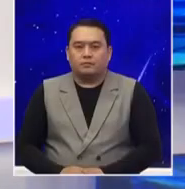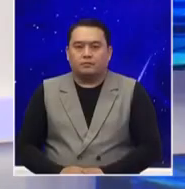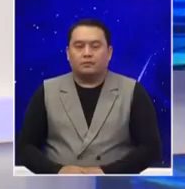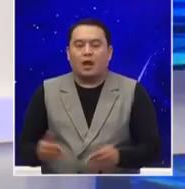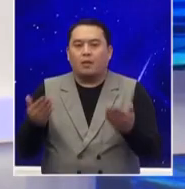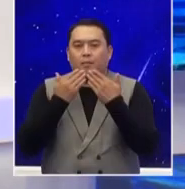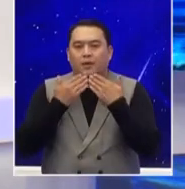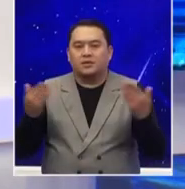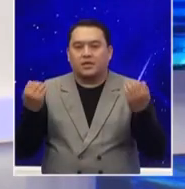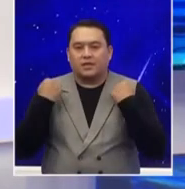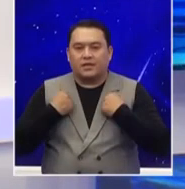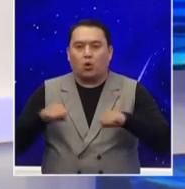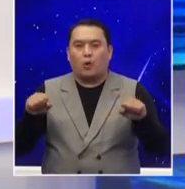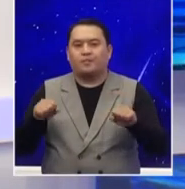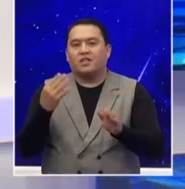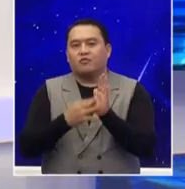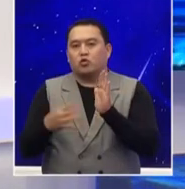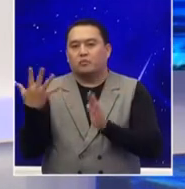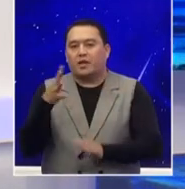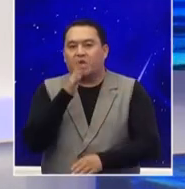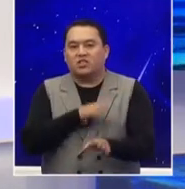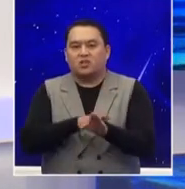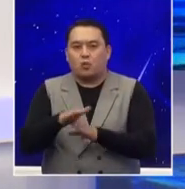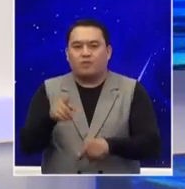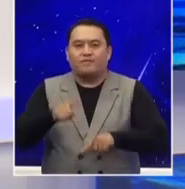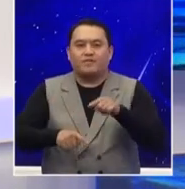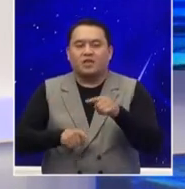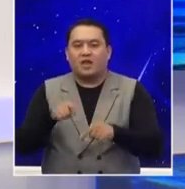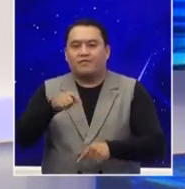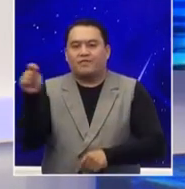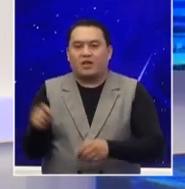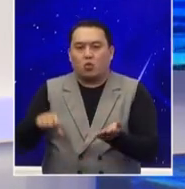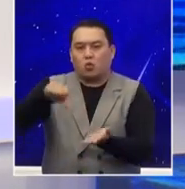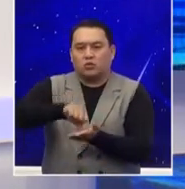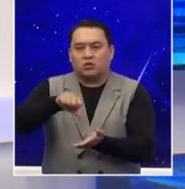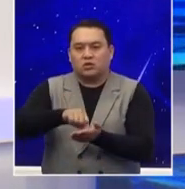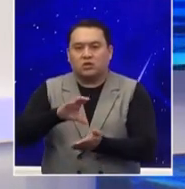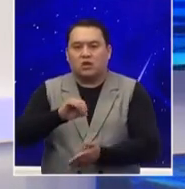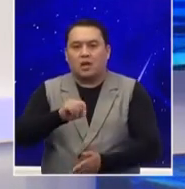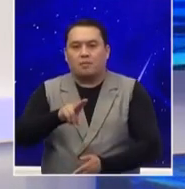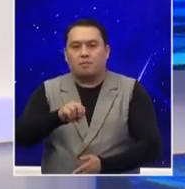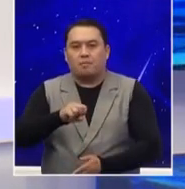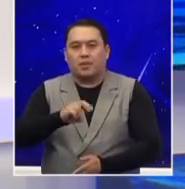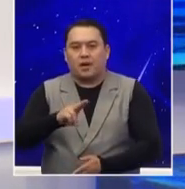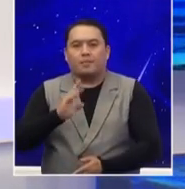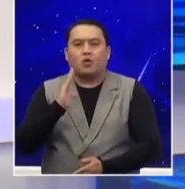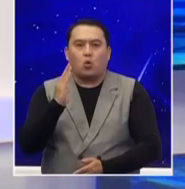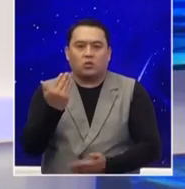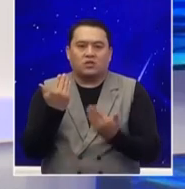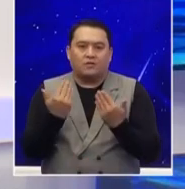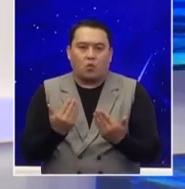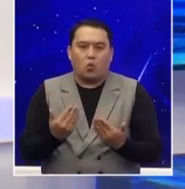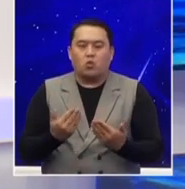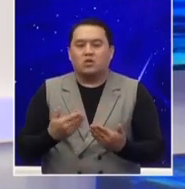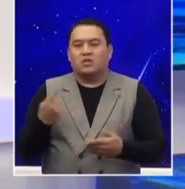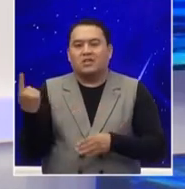последний герой 95 лет исполнилось ветерану великой отечественной 7 века у кожахметова а сегодня